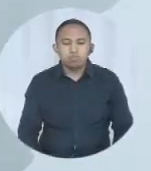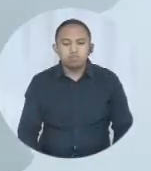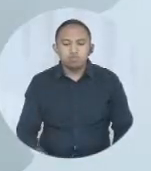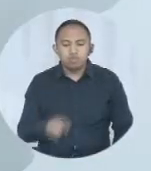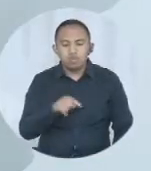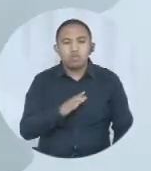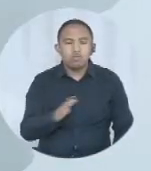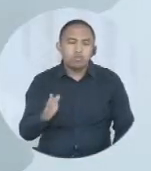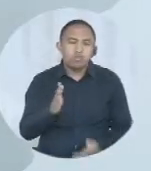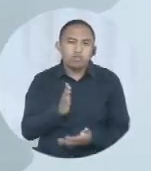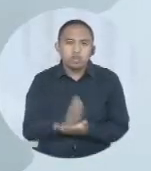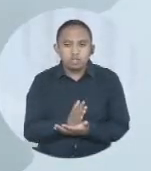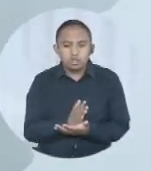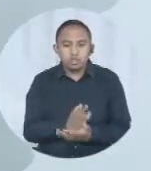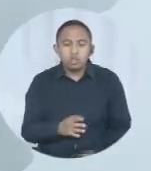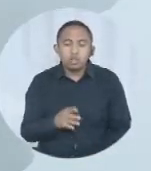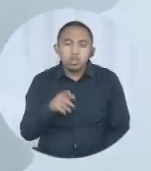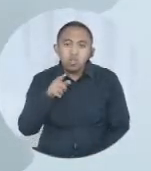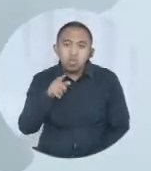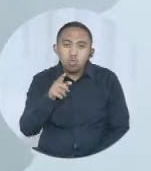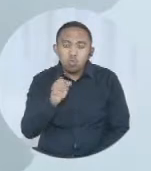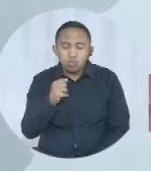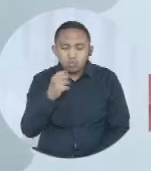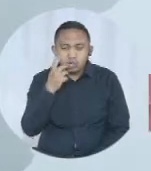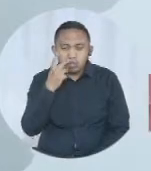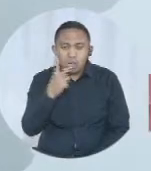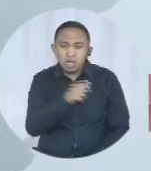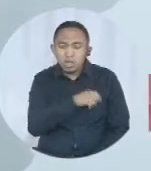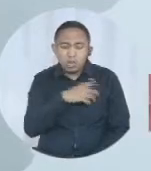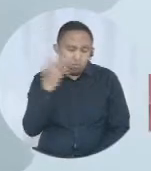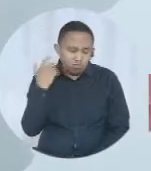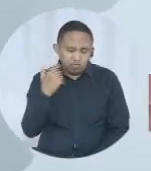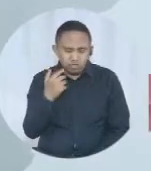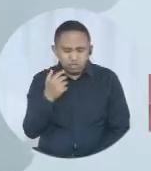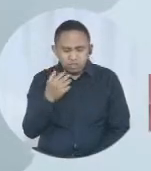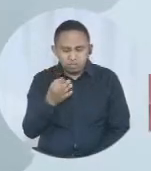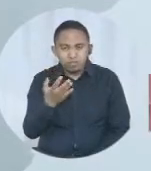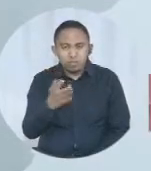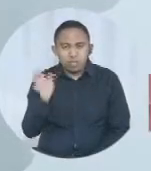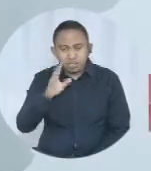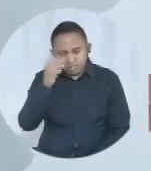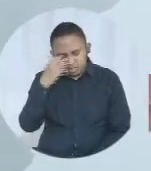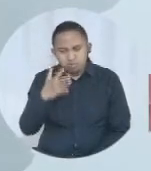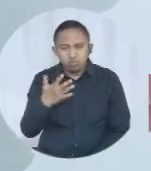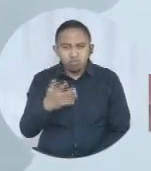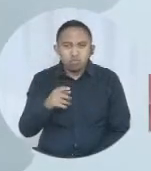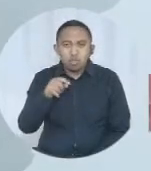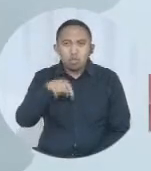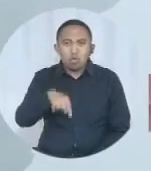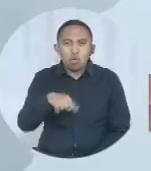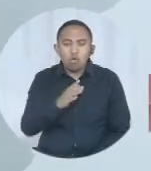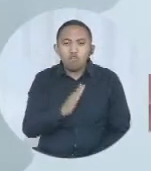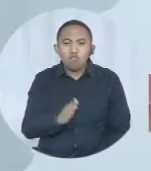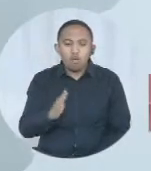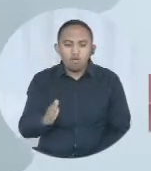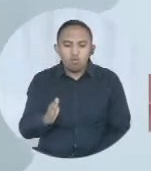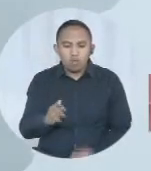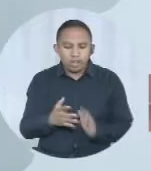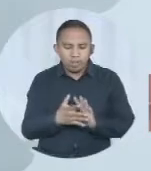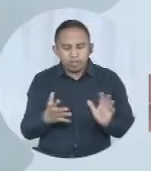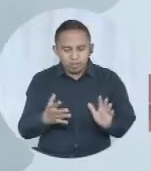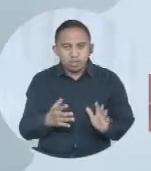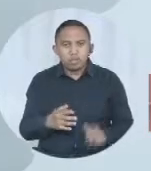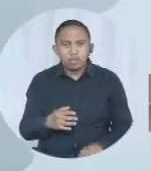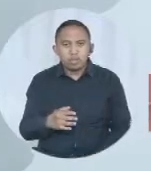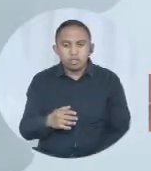Tapitra ny vaovao Ratoka tsy naharaka hatrany ampiandohany ianao dia ho ampatsiahivina fa anisan'ny vaovao nisongadina androany ny famoahany